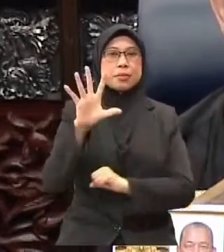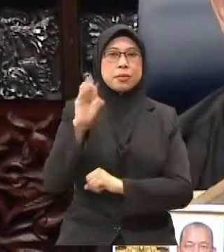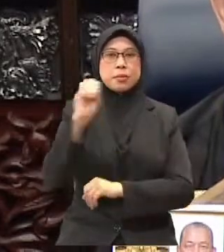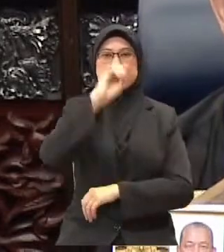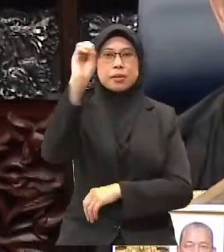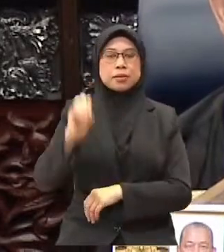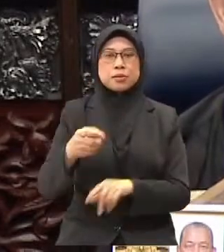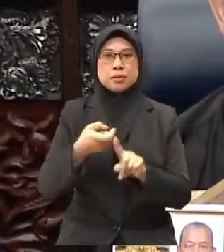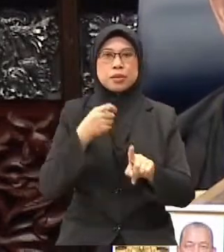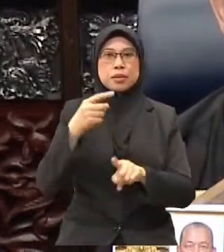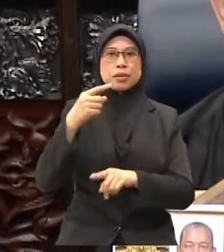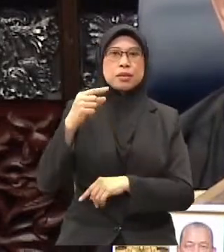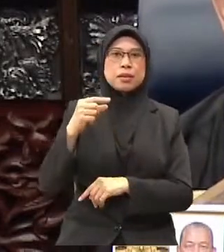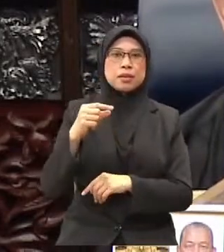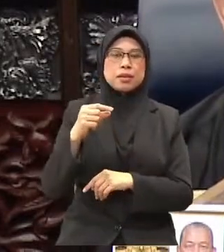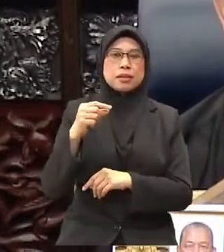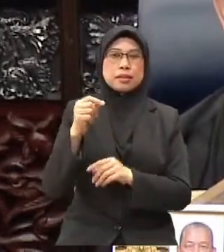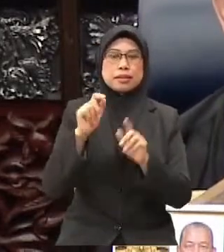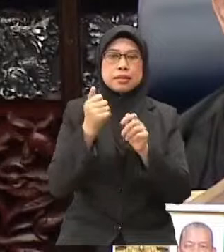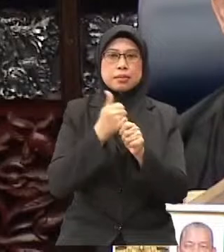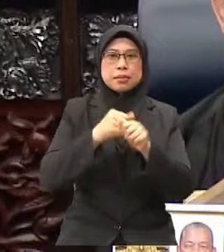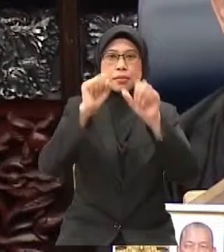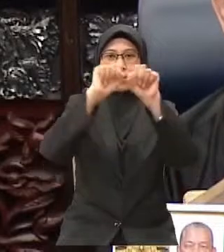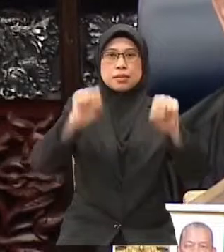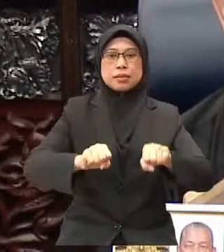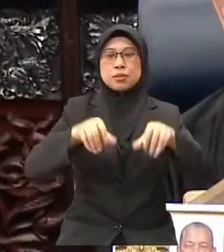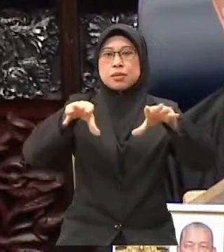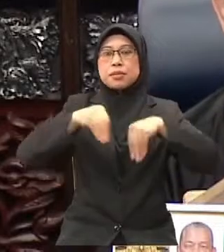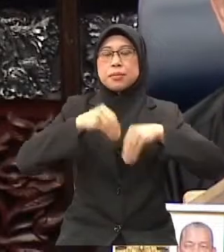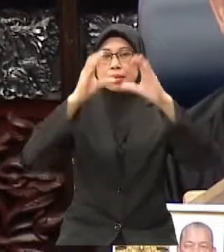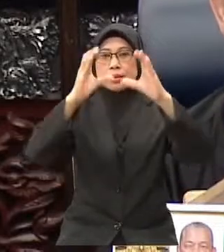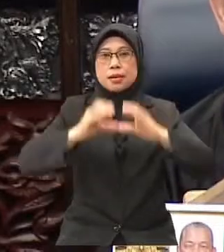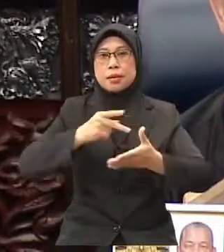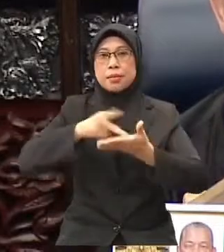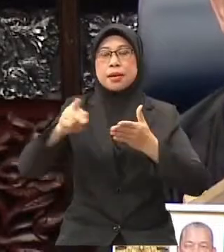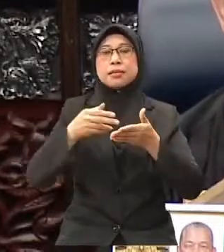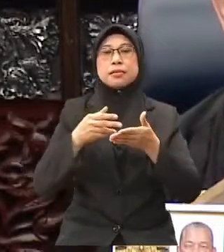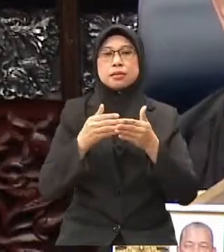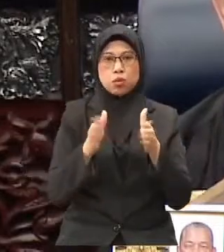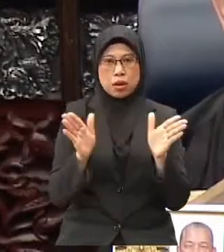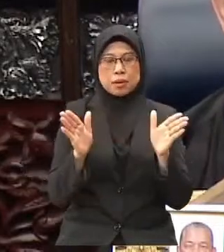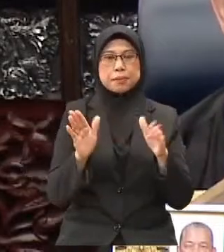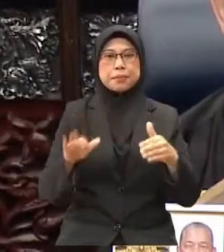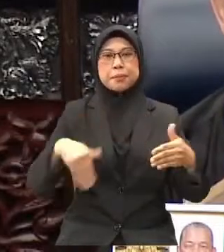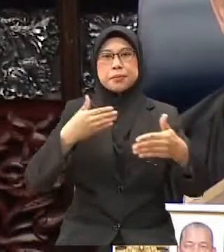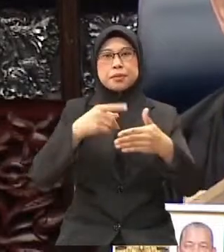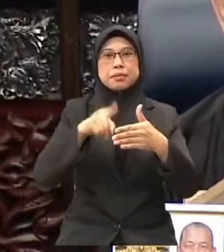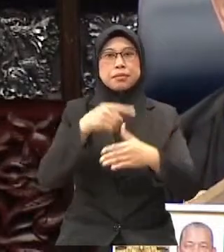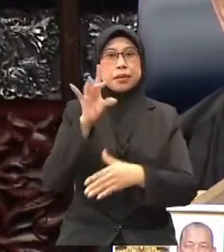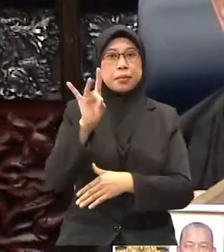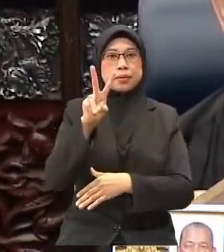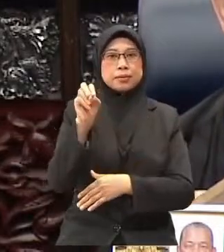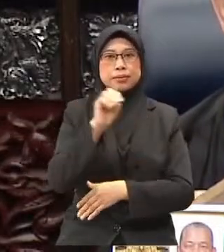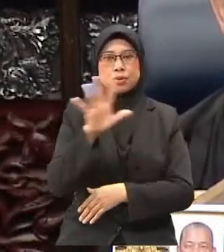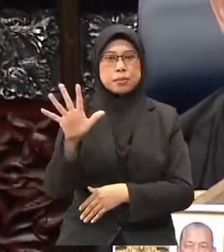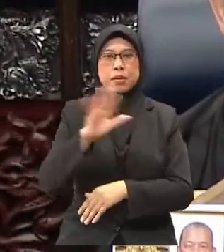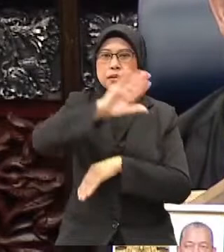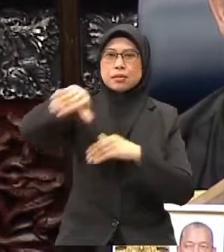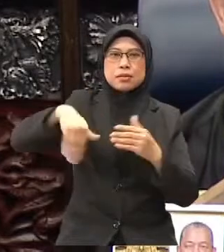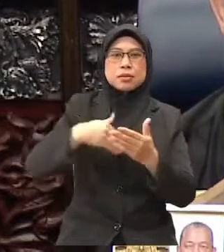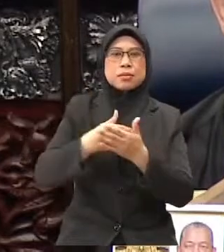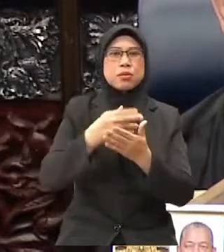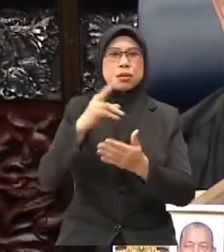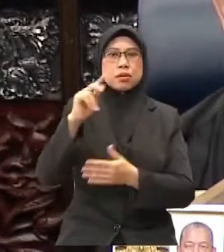50% daripada gantri di setiap stesen untuk menerima kaedah pembayaran terbuka menjelang ogos 2025 semua